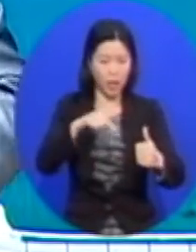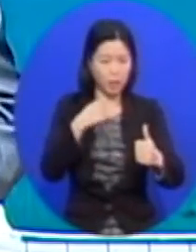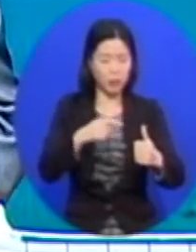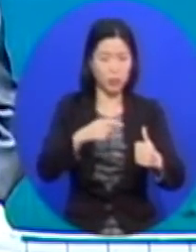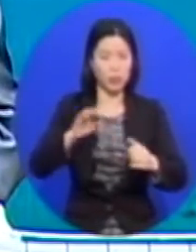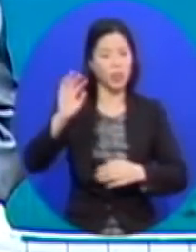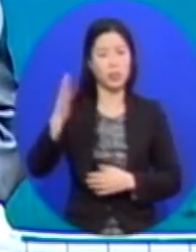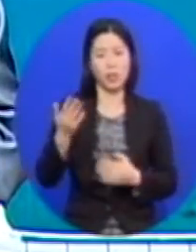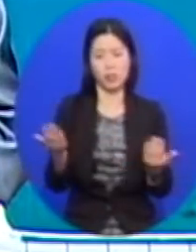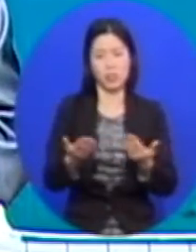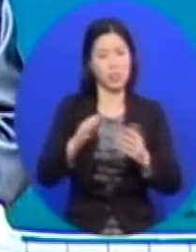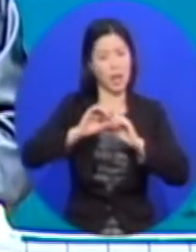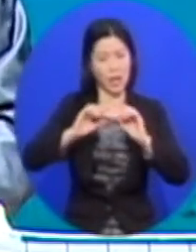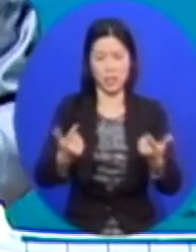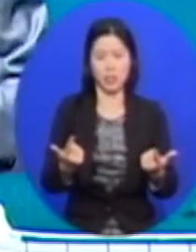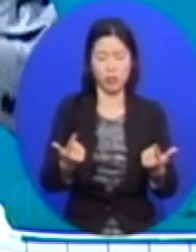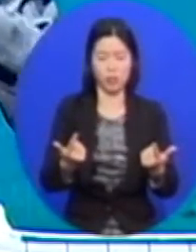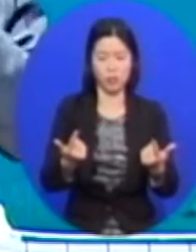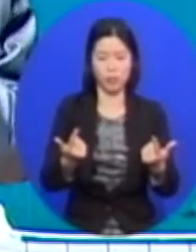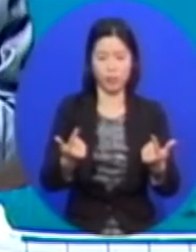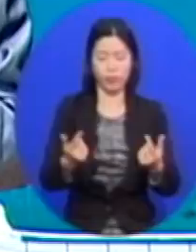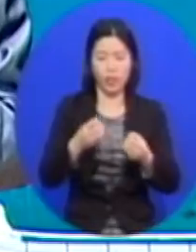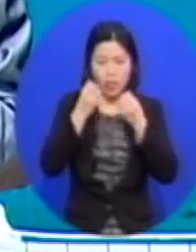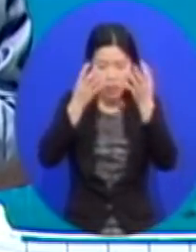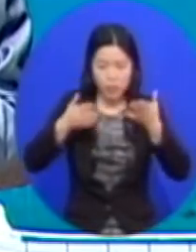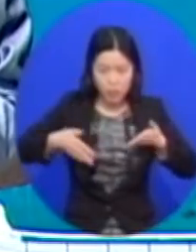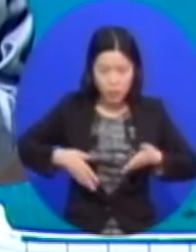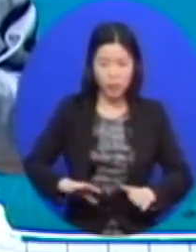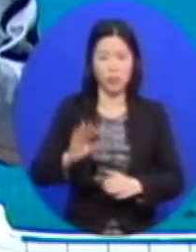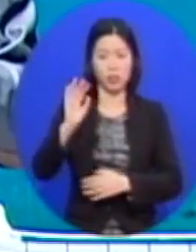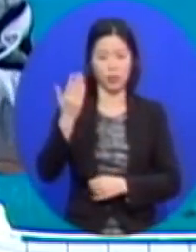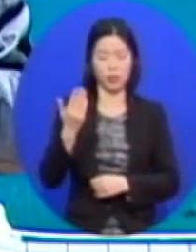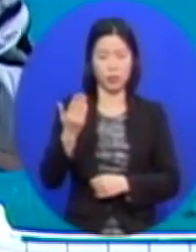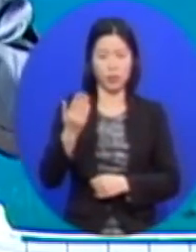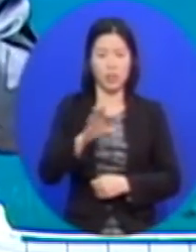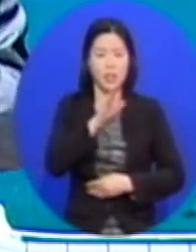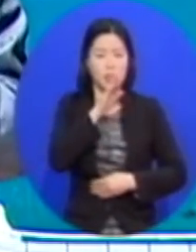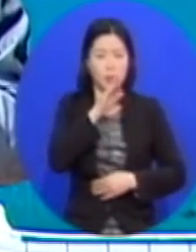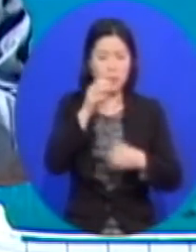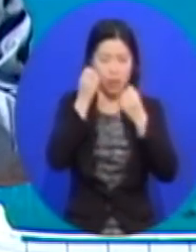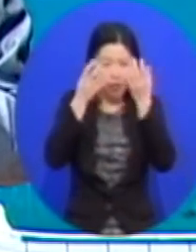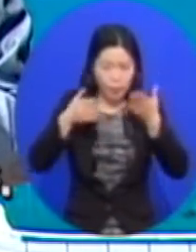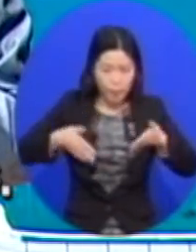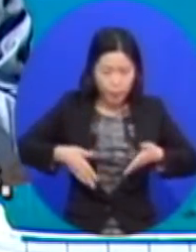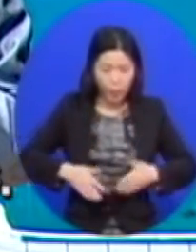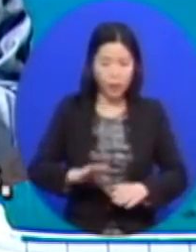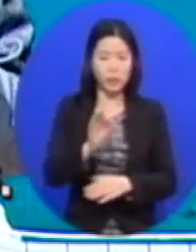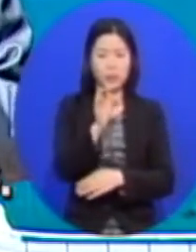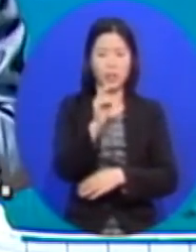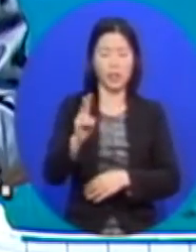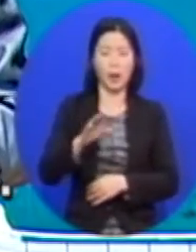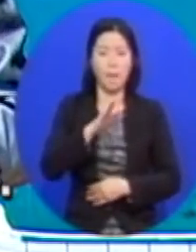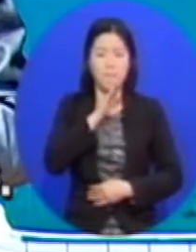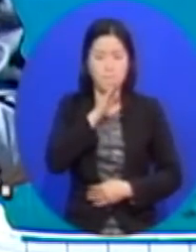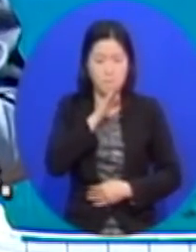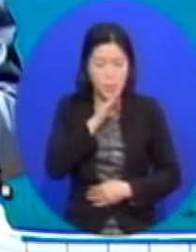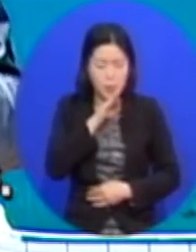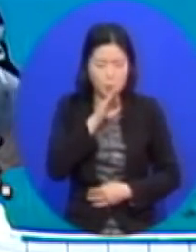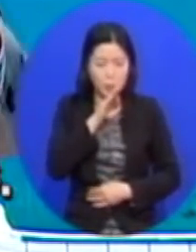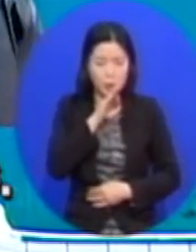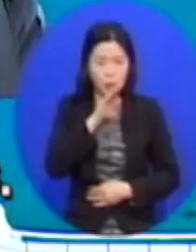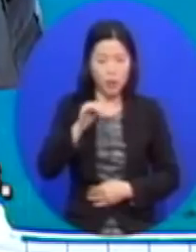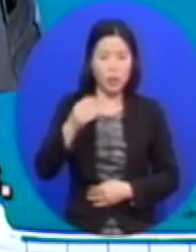문제가 아니란 말입니다 거듭나야 되는 거예요 정말 거듭나야 만 비로소